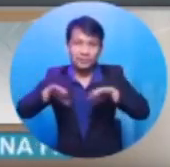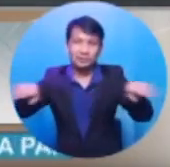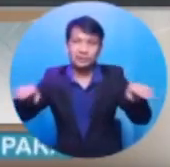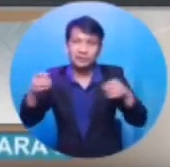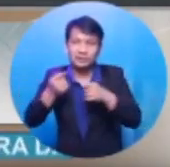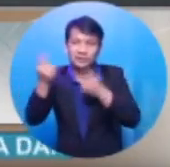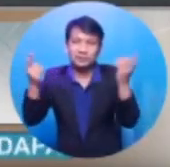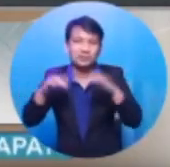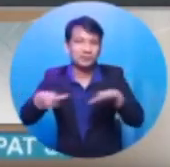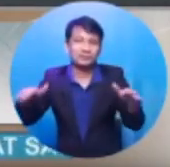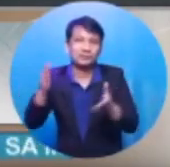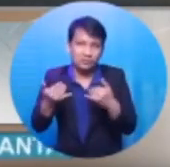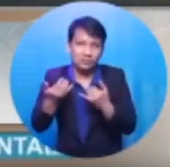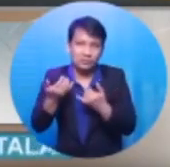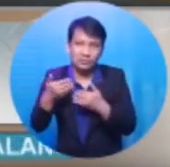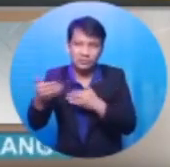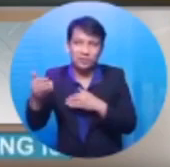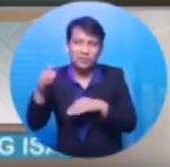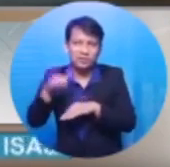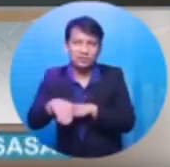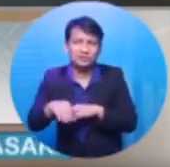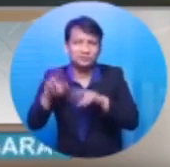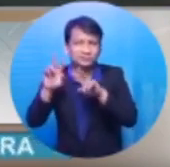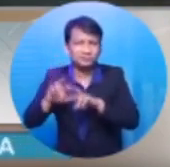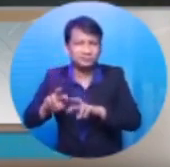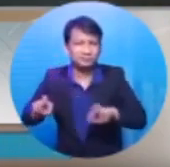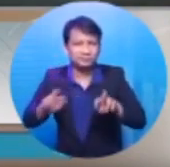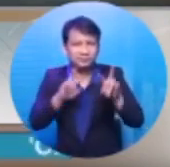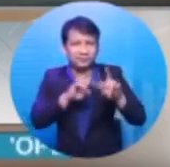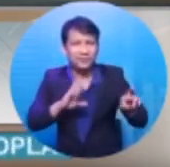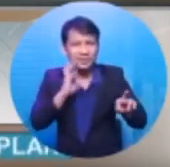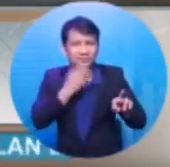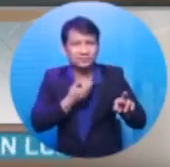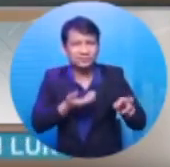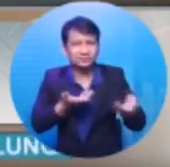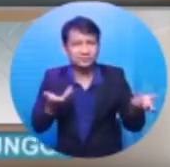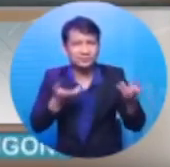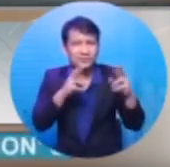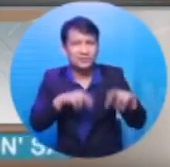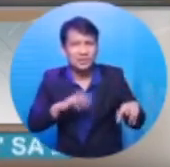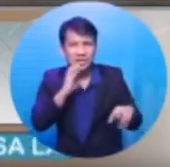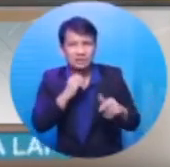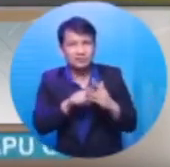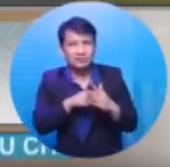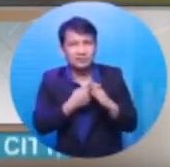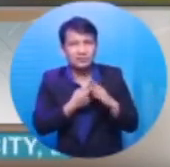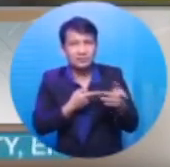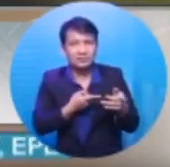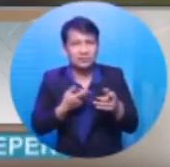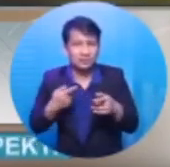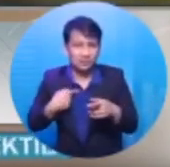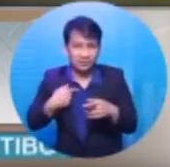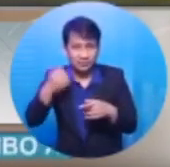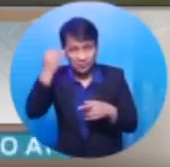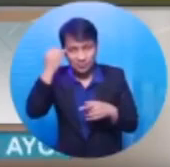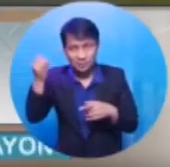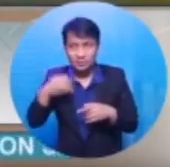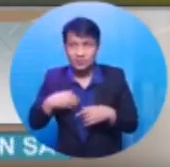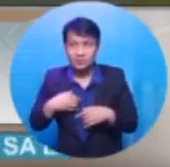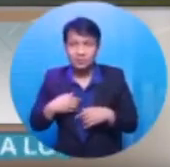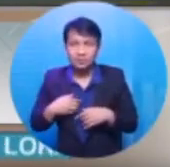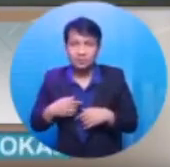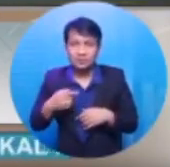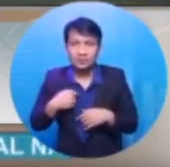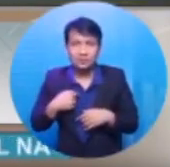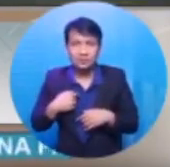Okay. Ngayon ang reset namin ngayong hapon. Base po sa inyong ginawang investigasyon, sino ba talaga may sala? Sino nagsimula sa ng gulo? Sa akin po pananawa, sa diretsahang